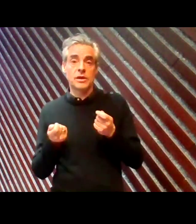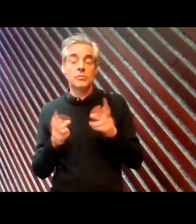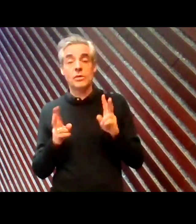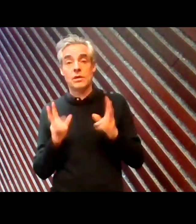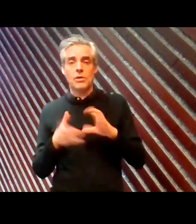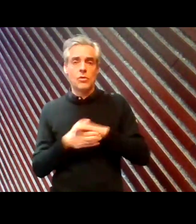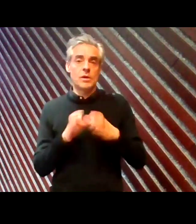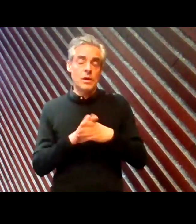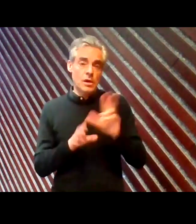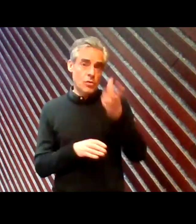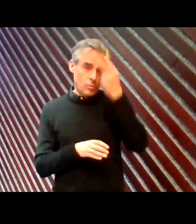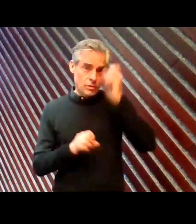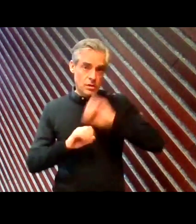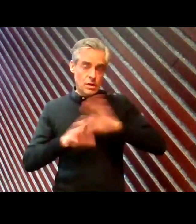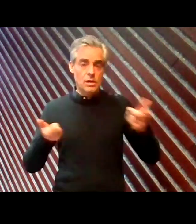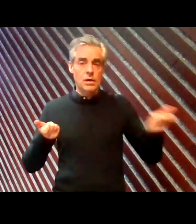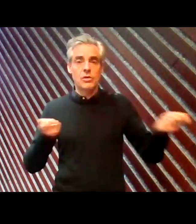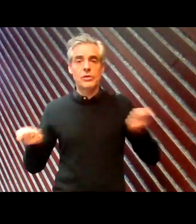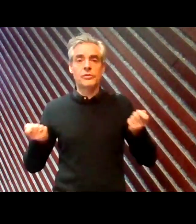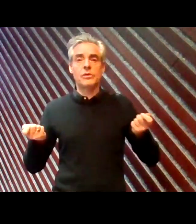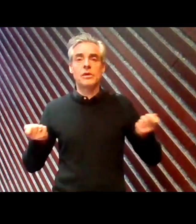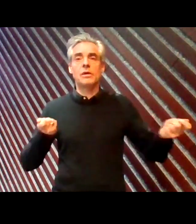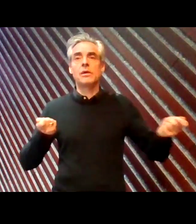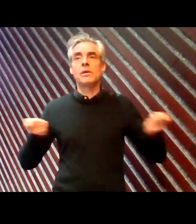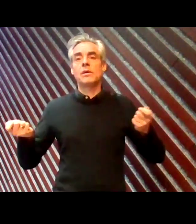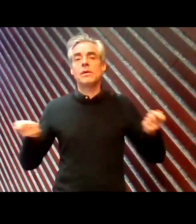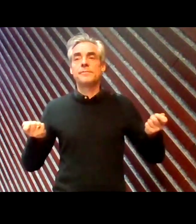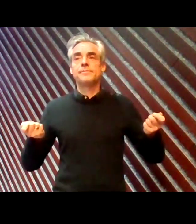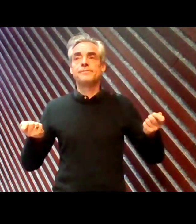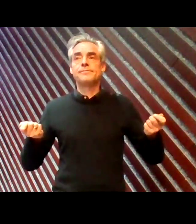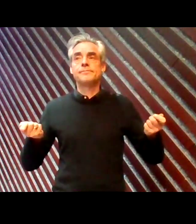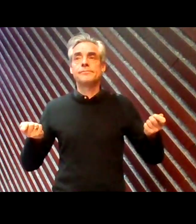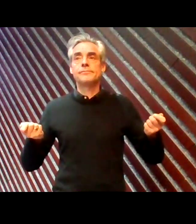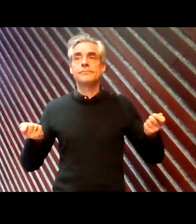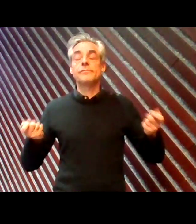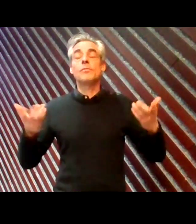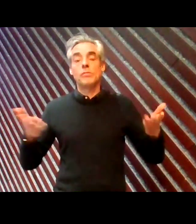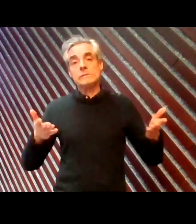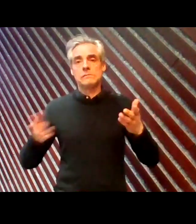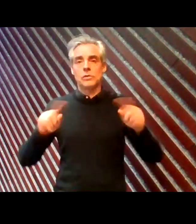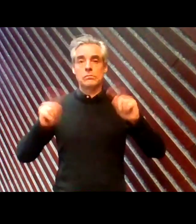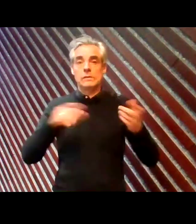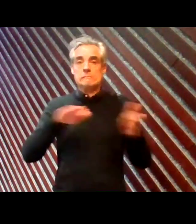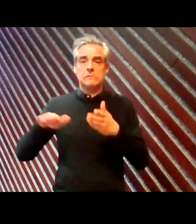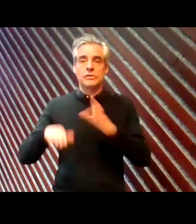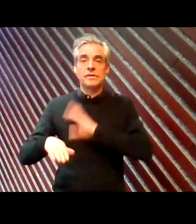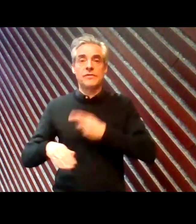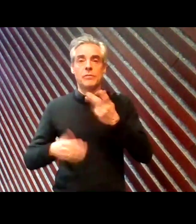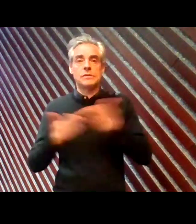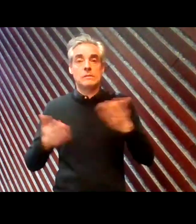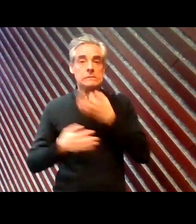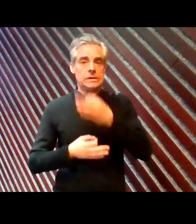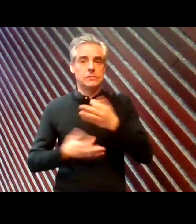et à coordonner et aussi à pouvoir ton je pense que c'est ça je me sais